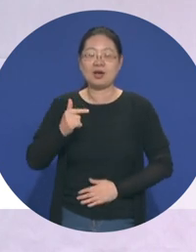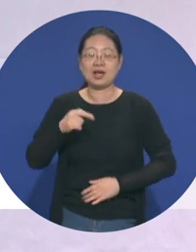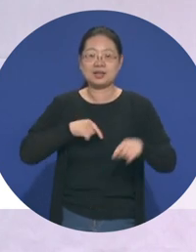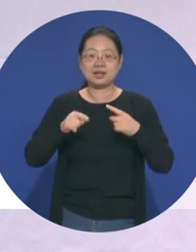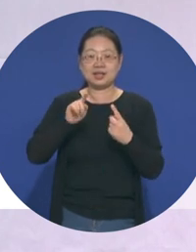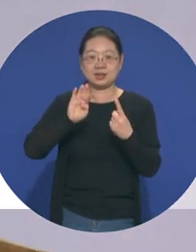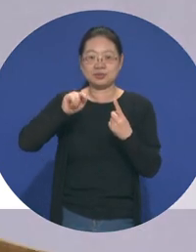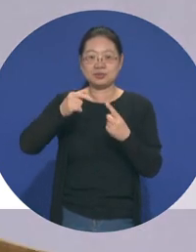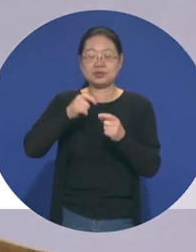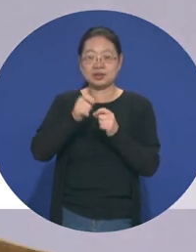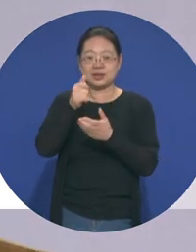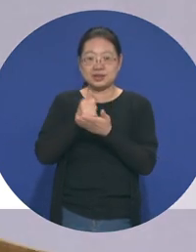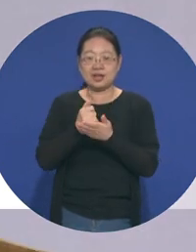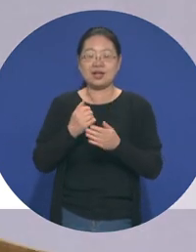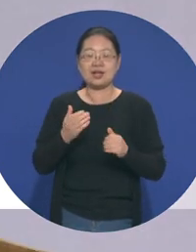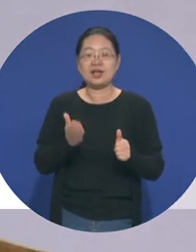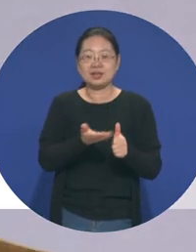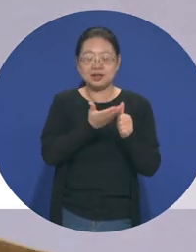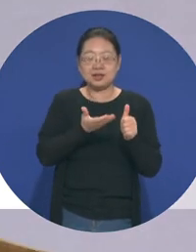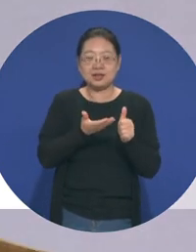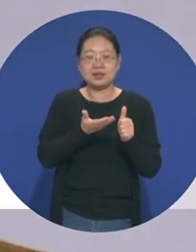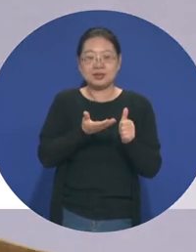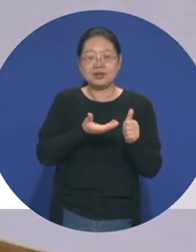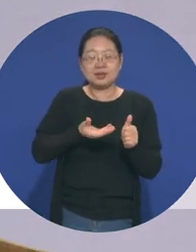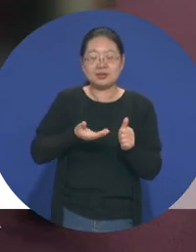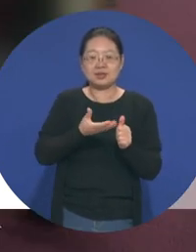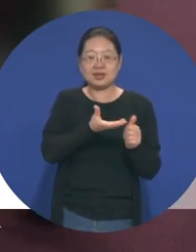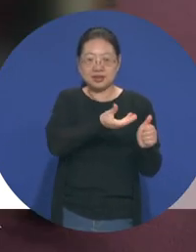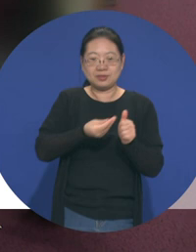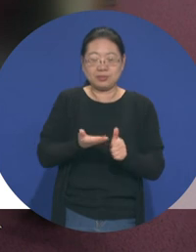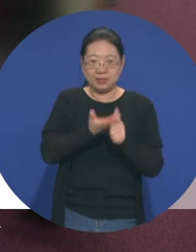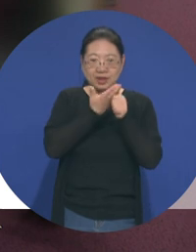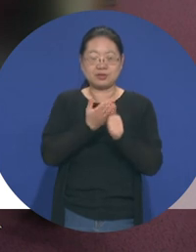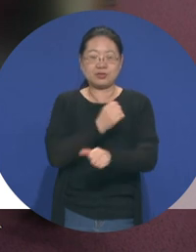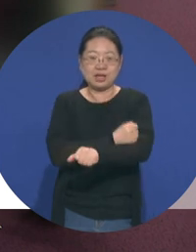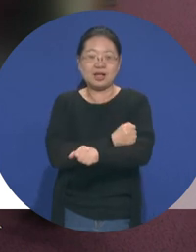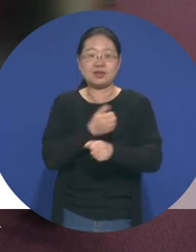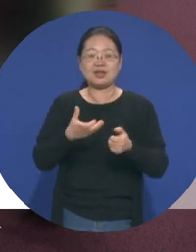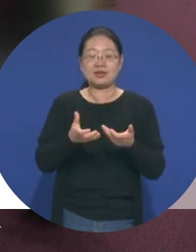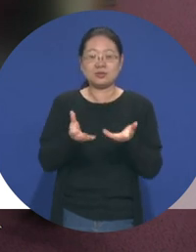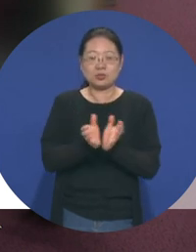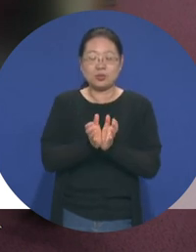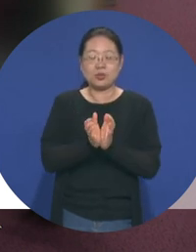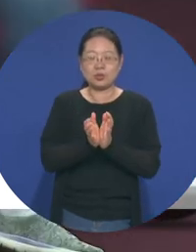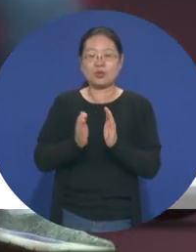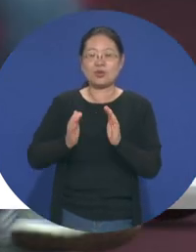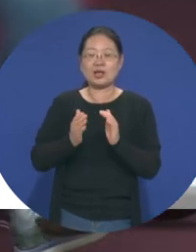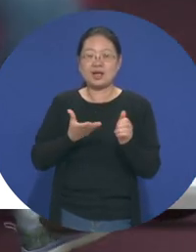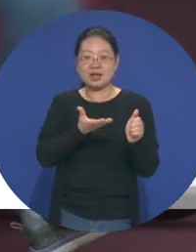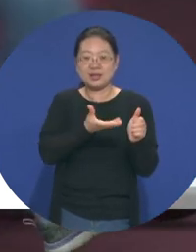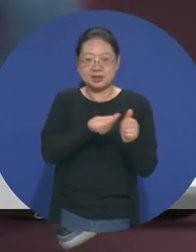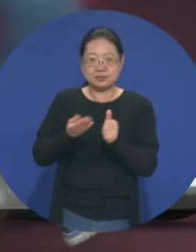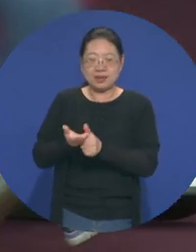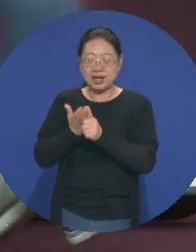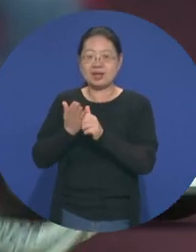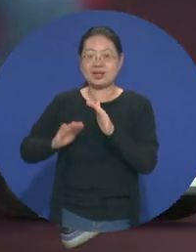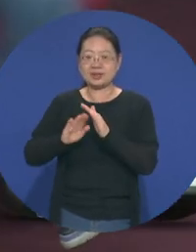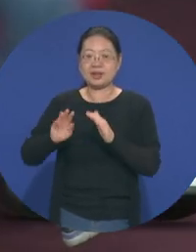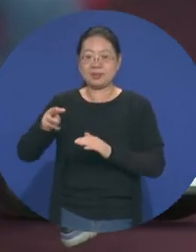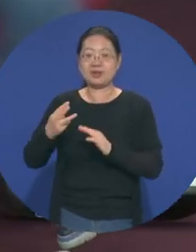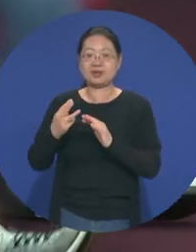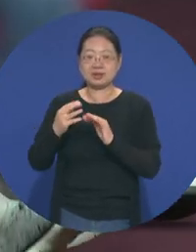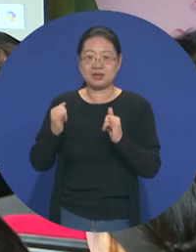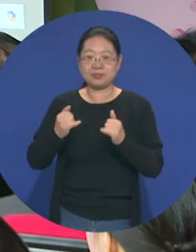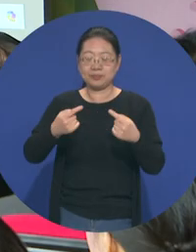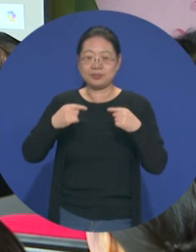행정일 부지사, 입양문화 확산에 기여한 유공자와 단체, 도내 입양가정 등 300여 명이 참석했습니다.